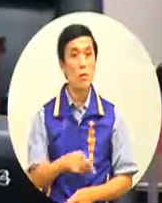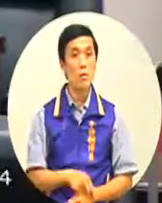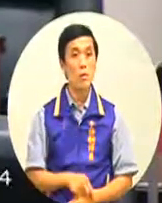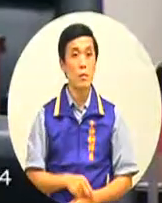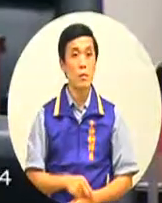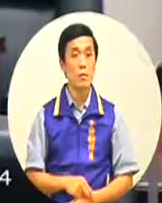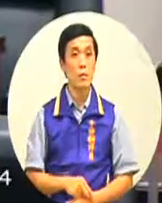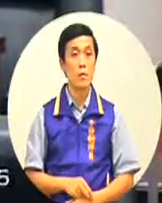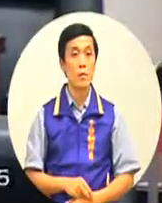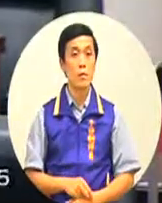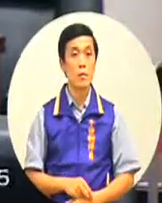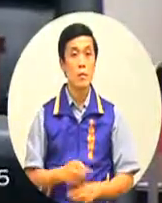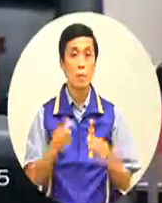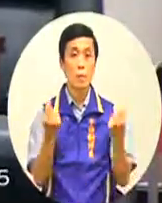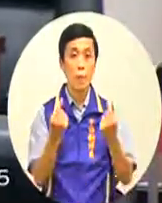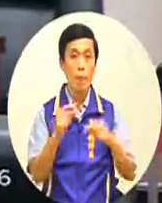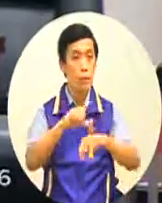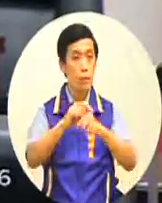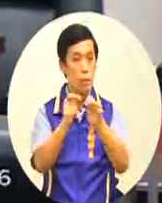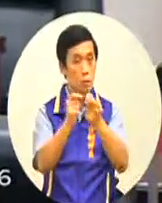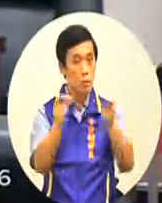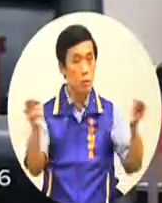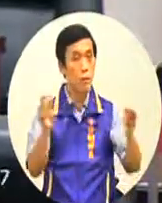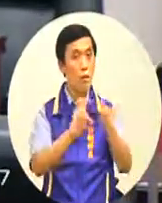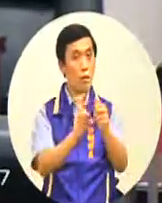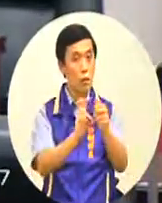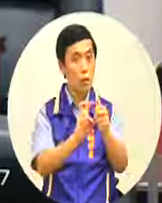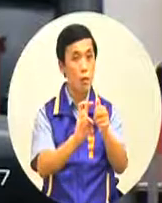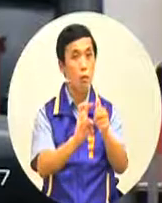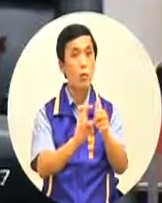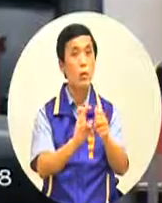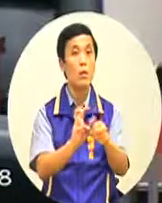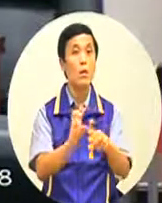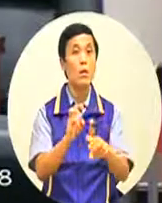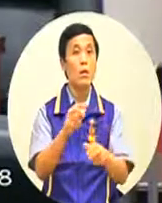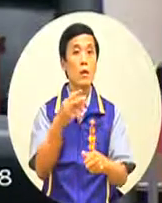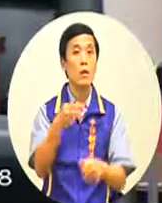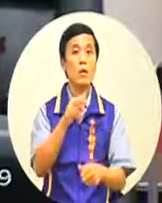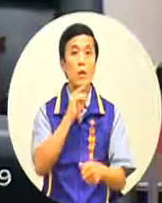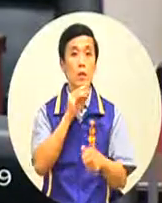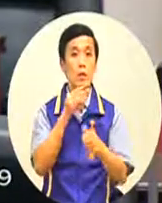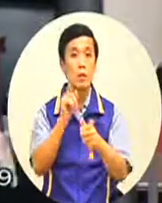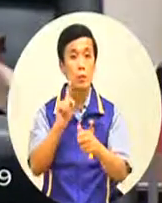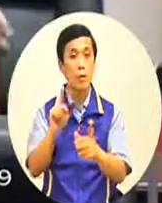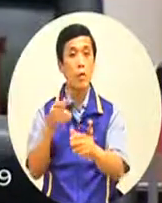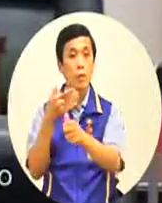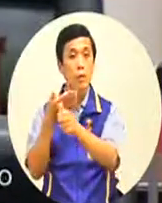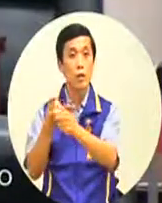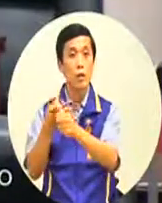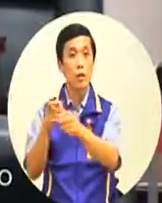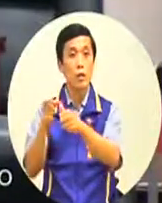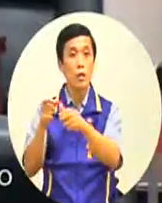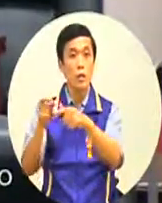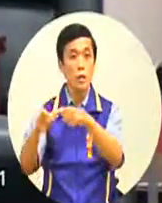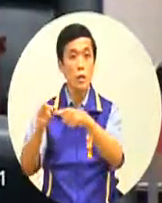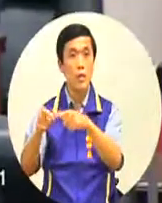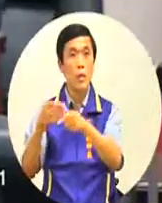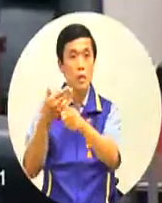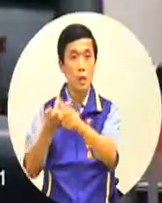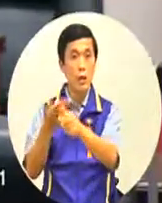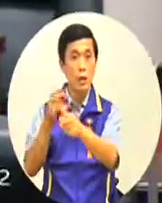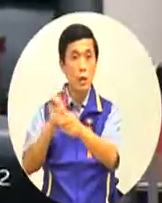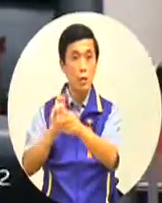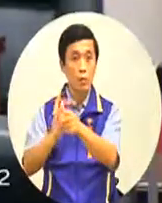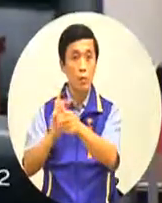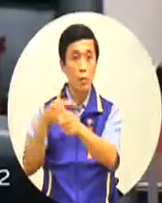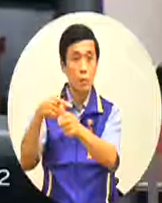一寡哦，比如讲长照的啦，啊是一寡业者哦，我知影讲，这先爱辅导嘛，你先爱个讲